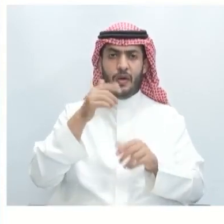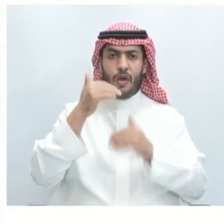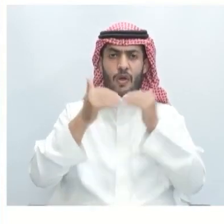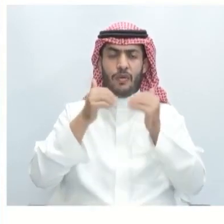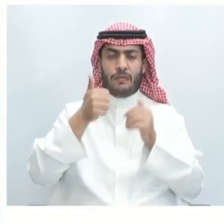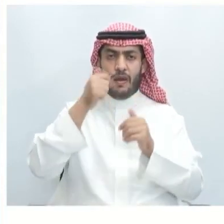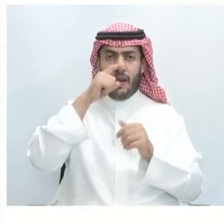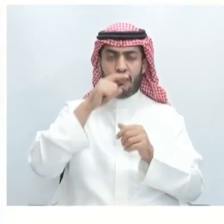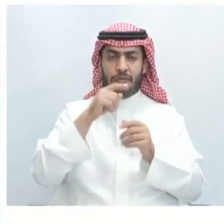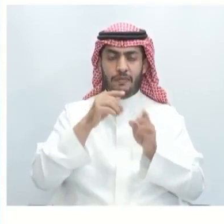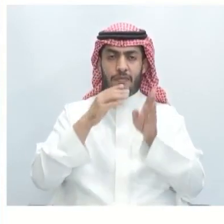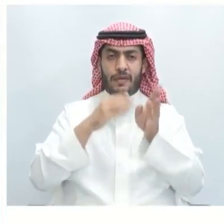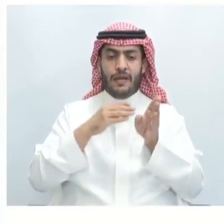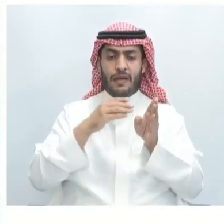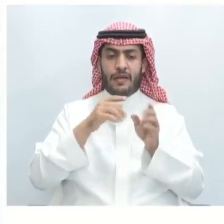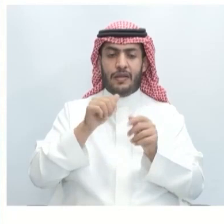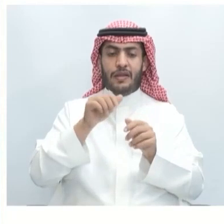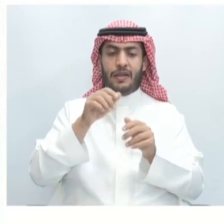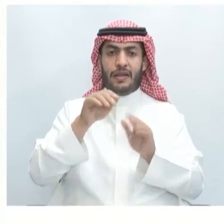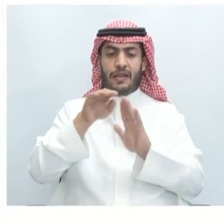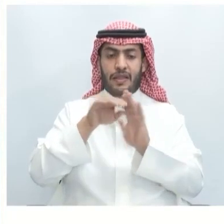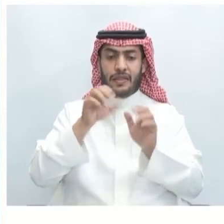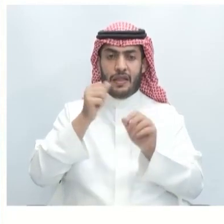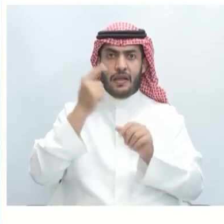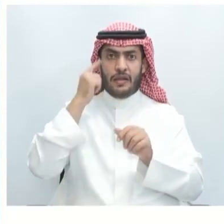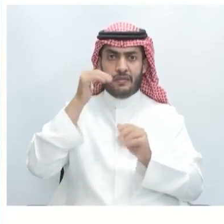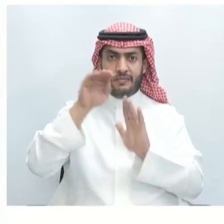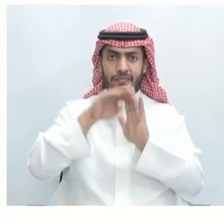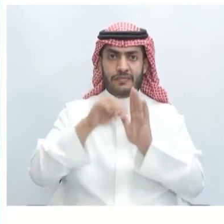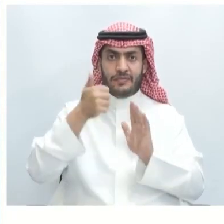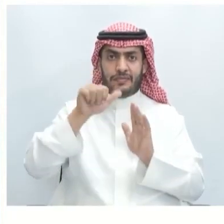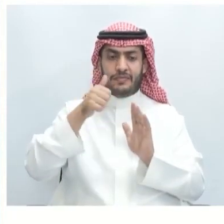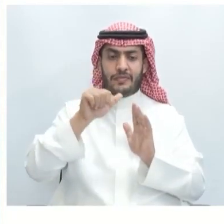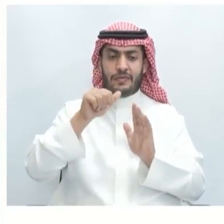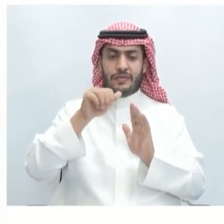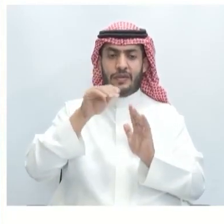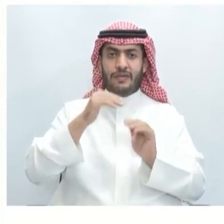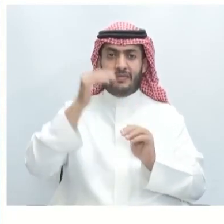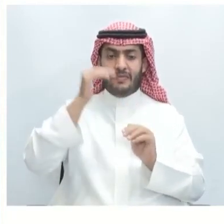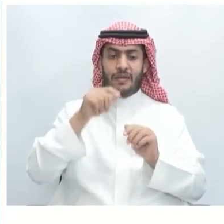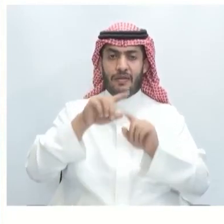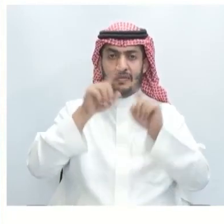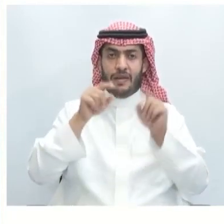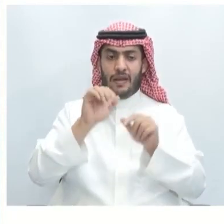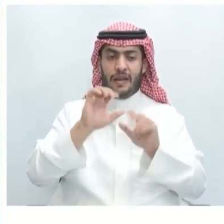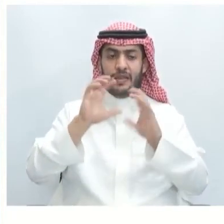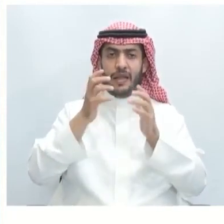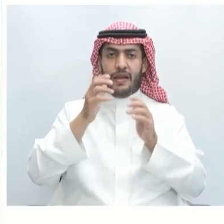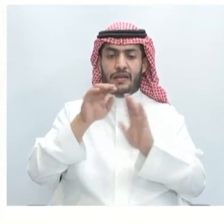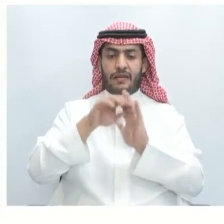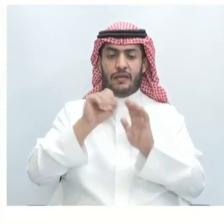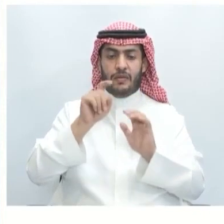التي عليك اتخاذها في اداره السيناريو بعد اضافه سيناريو في نافذه اداه اداره السيناريو